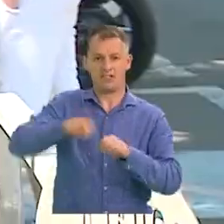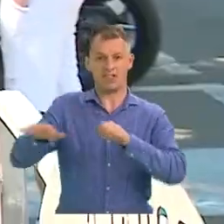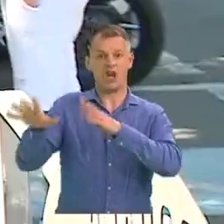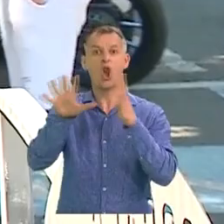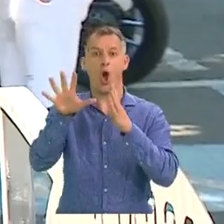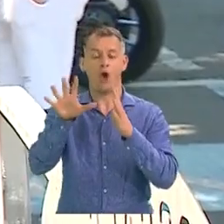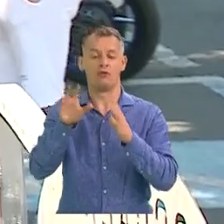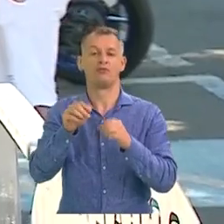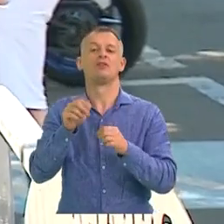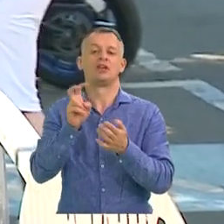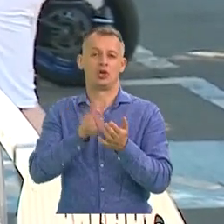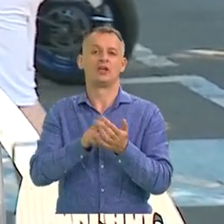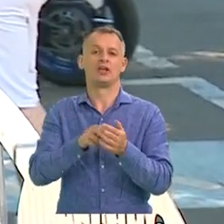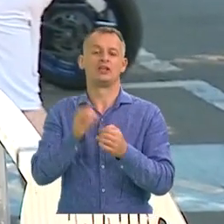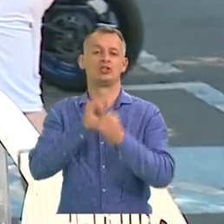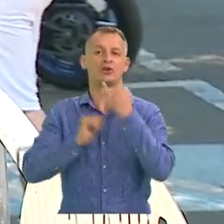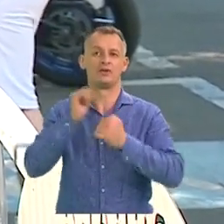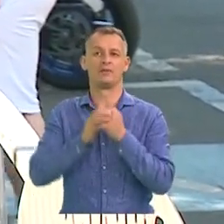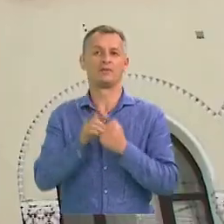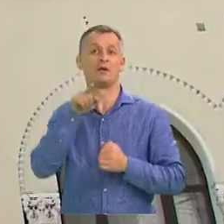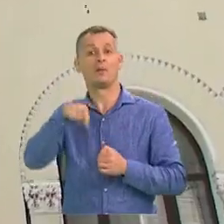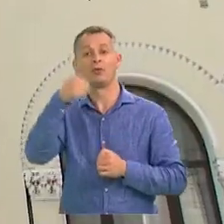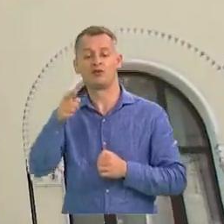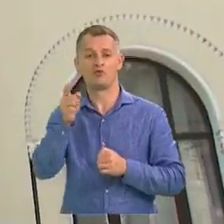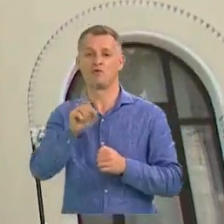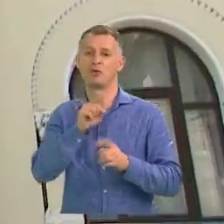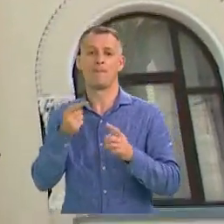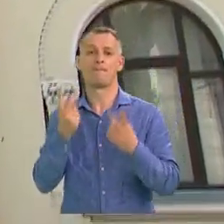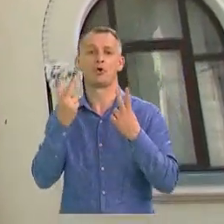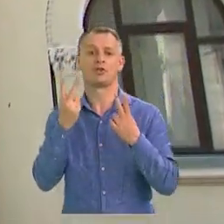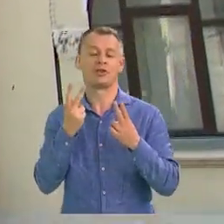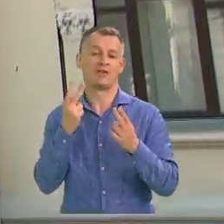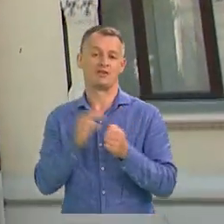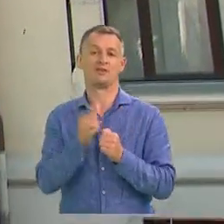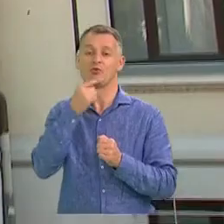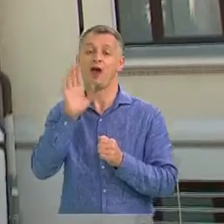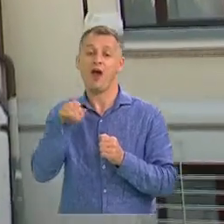istorie. Pentru Ioan însă, examenul de bacalaureat nu a fost o prioritate. Tânărul spune că are alte planuri cu